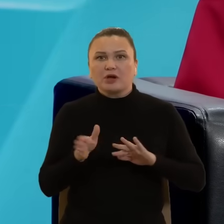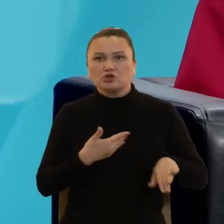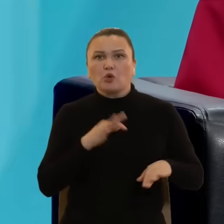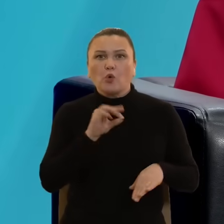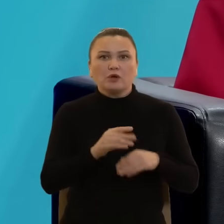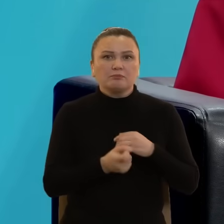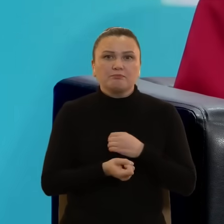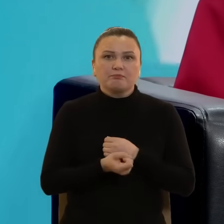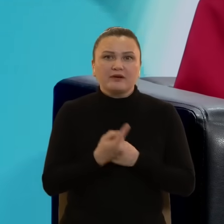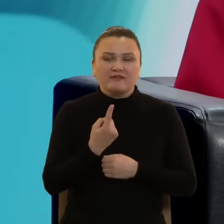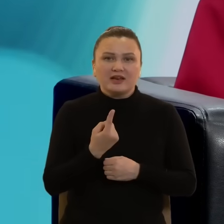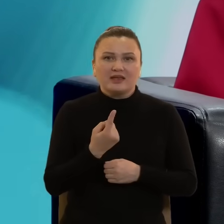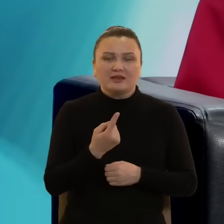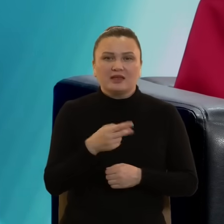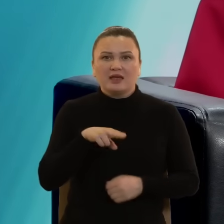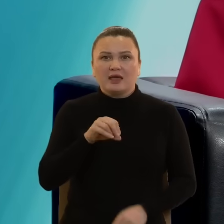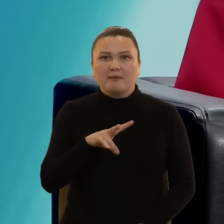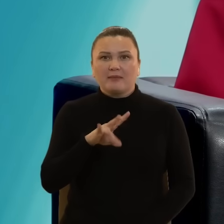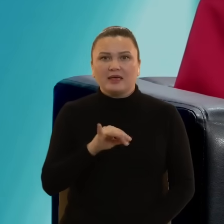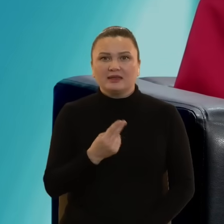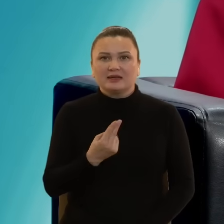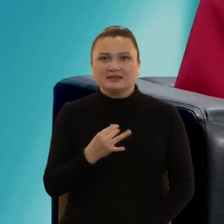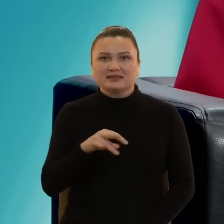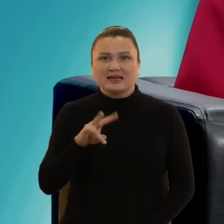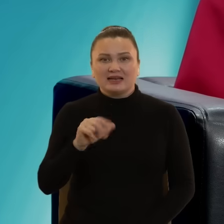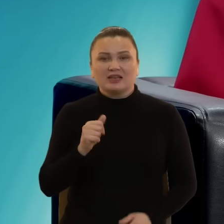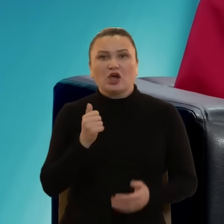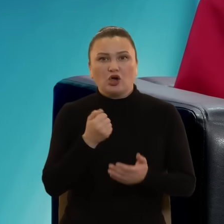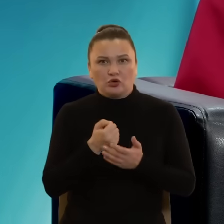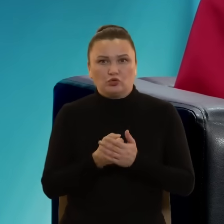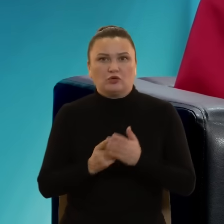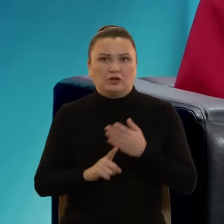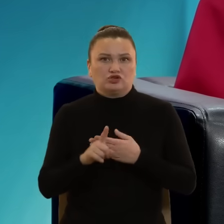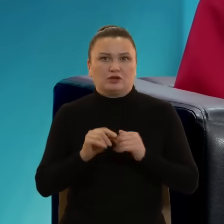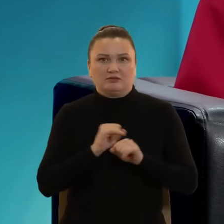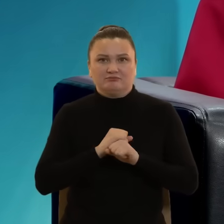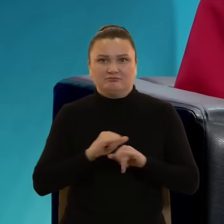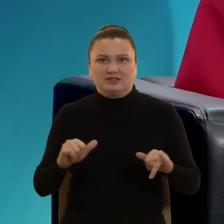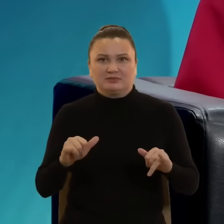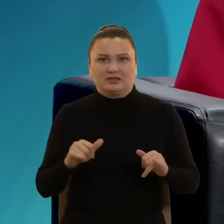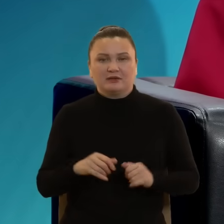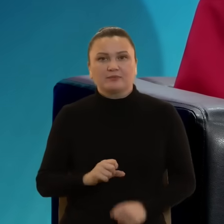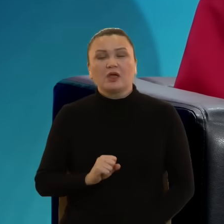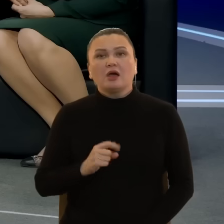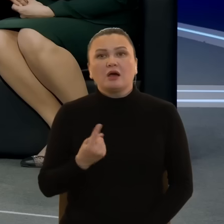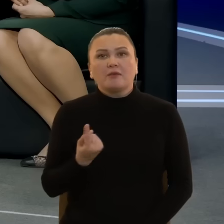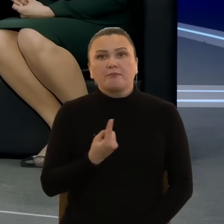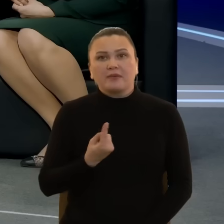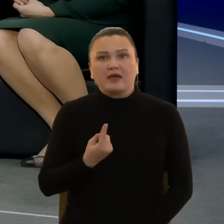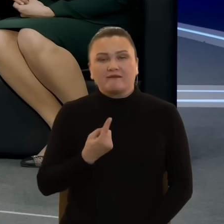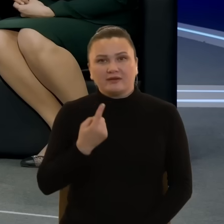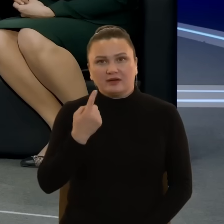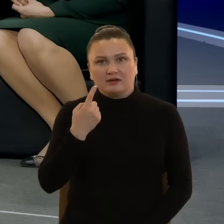появление от трудов Флеминга, пенициллин до внедрения в практику в медицинскую? Ну, получается, что первые какие-то сообщения